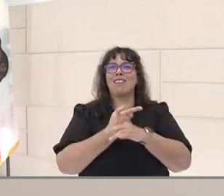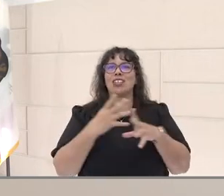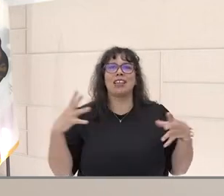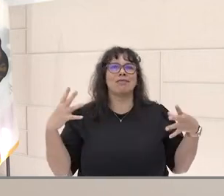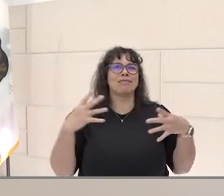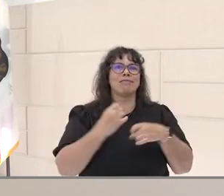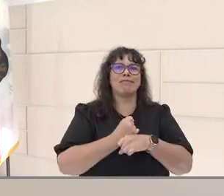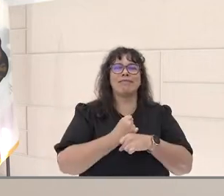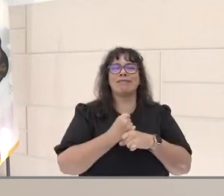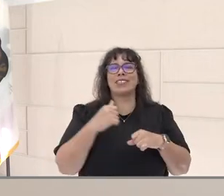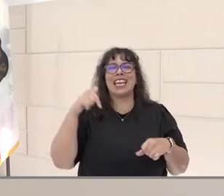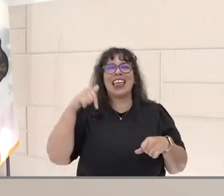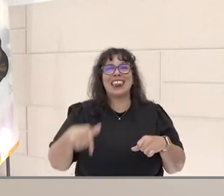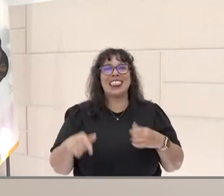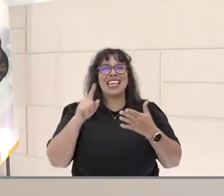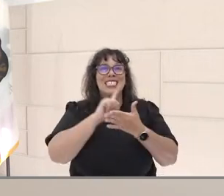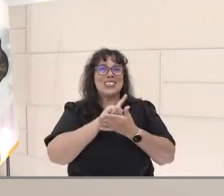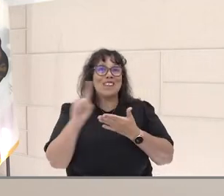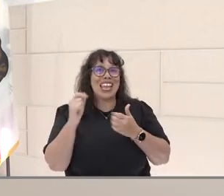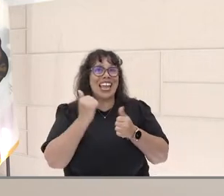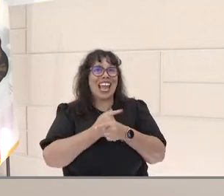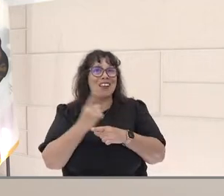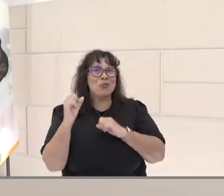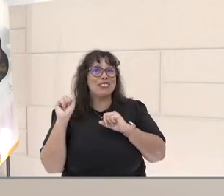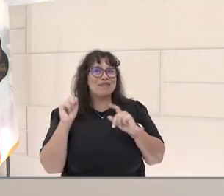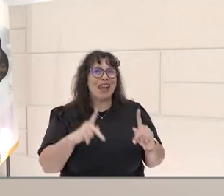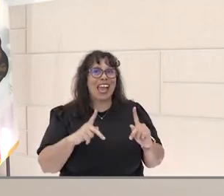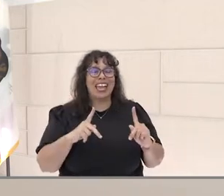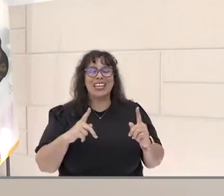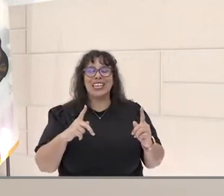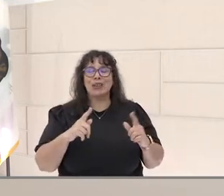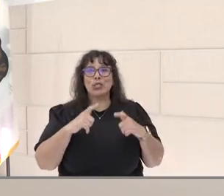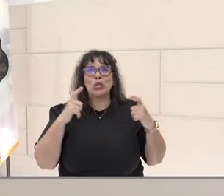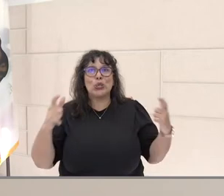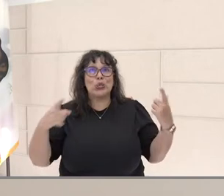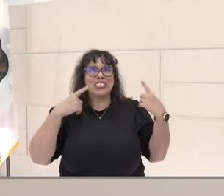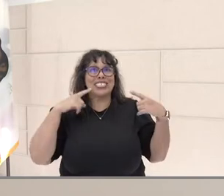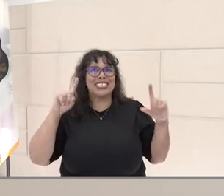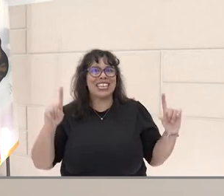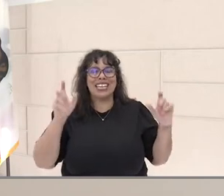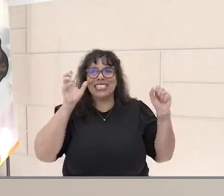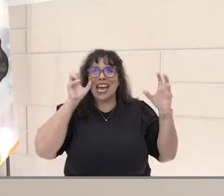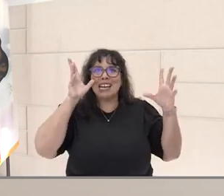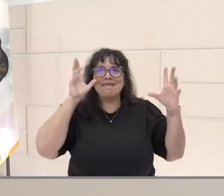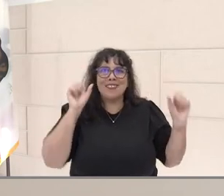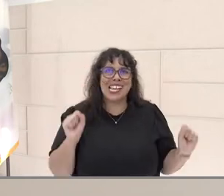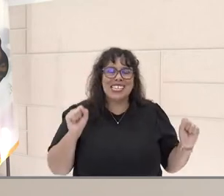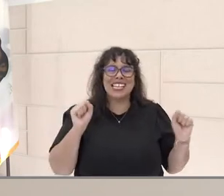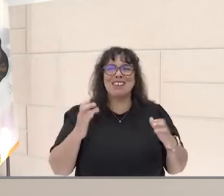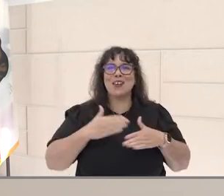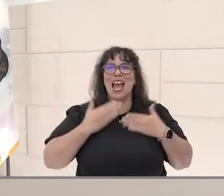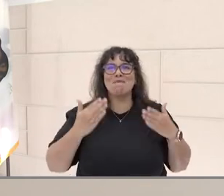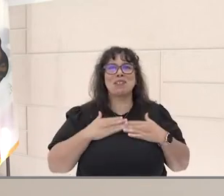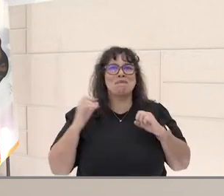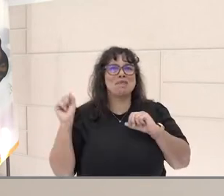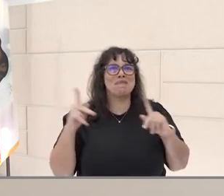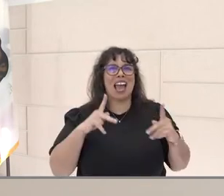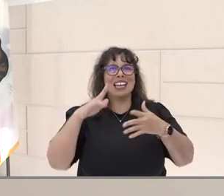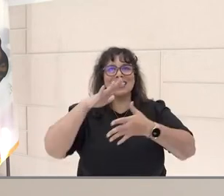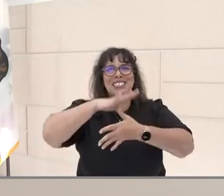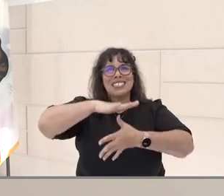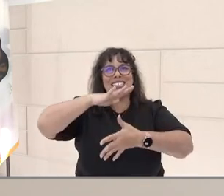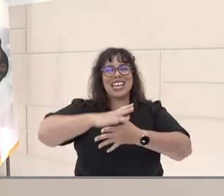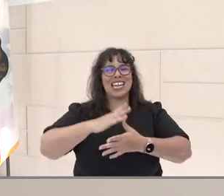បានទទួលបទពិសោធន៍ល្អមានការអរសប្បាយមានលទ្ធផលជោគជ័យល្អគួរឲ្យចាប់អារម្មណ៍